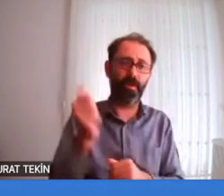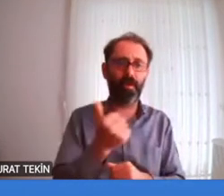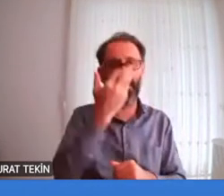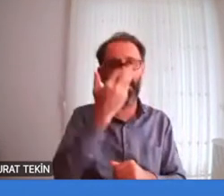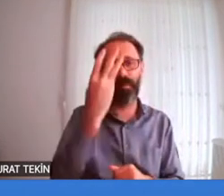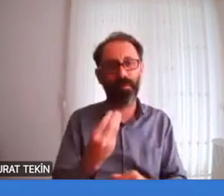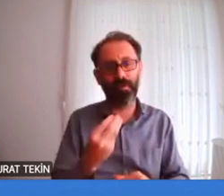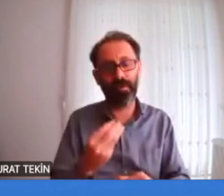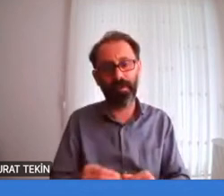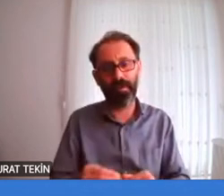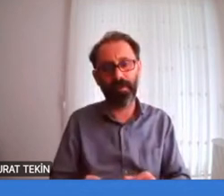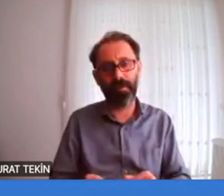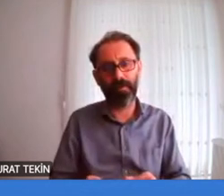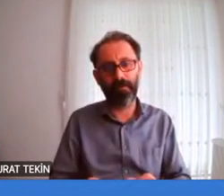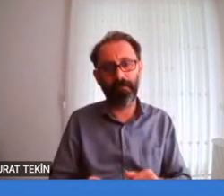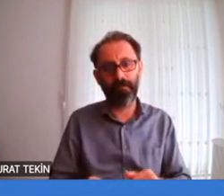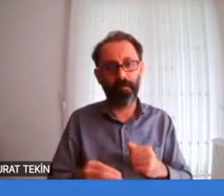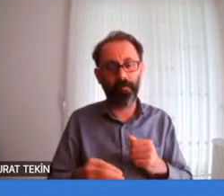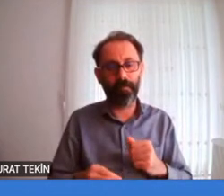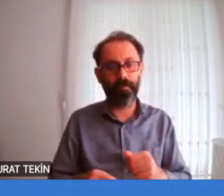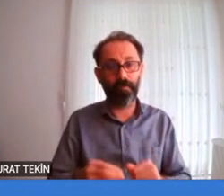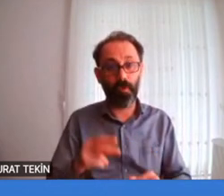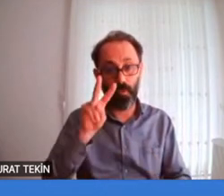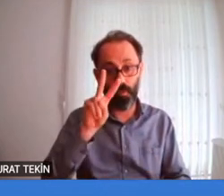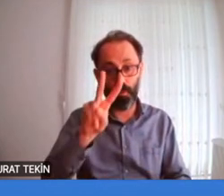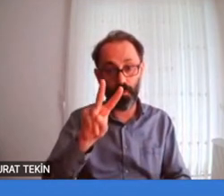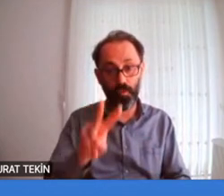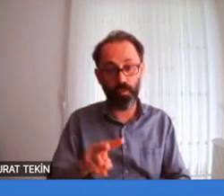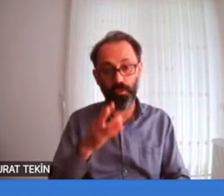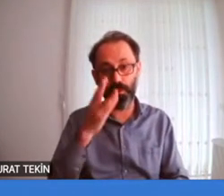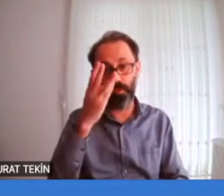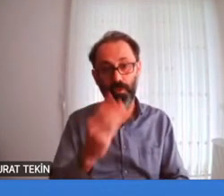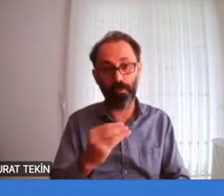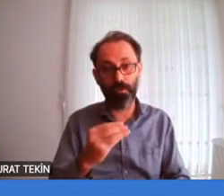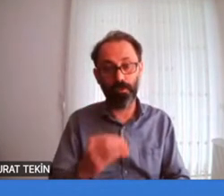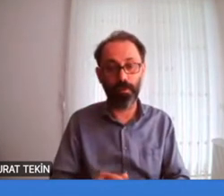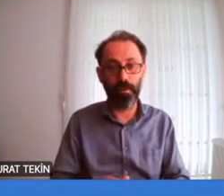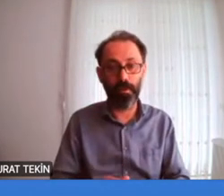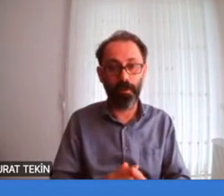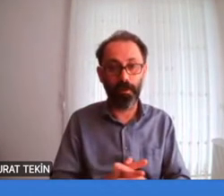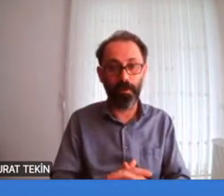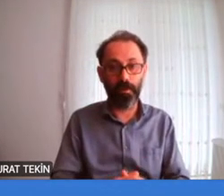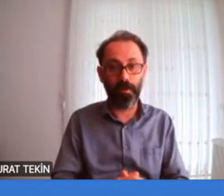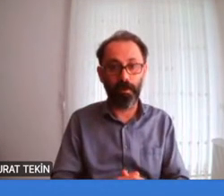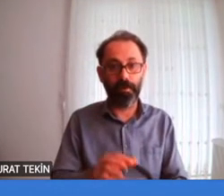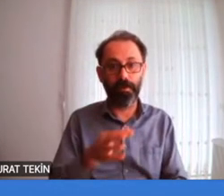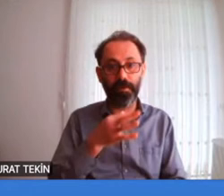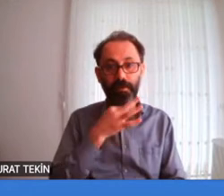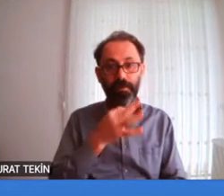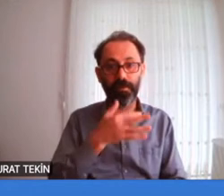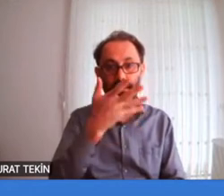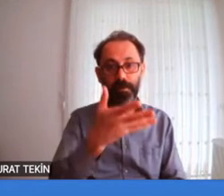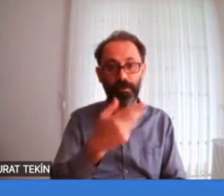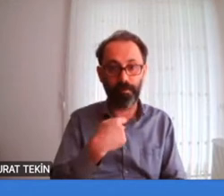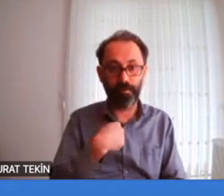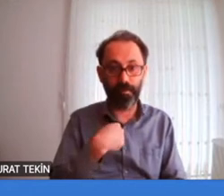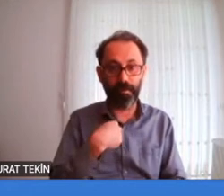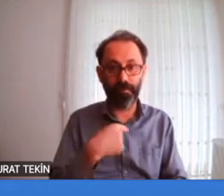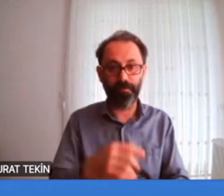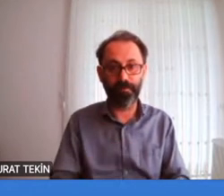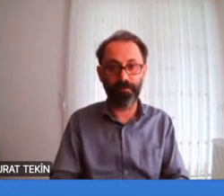olduğunu sanırım görmüş olduk, deneyimlemiş olduk. Teşekkür ediyorum ben